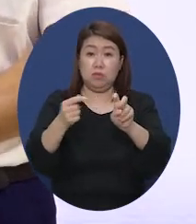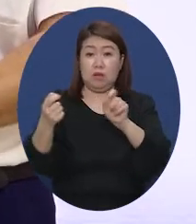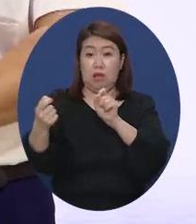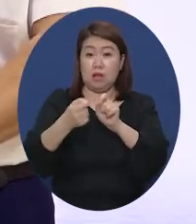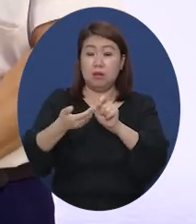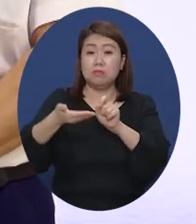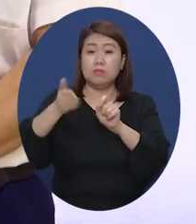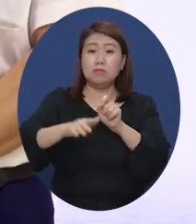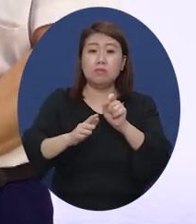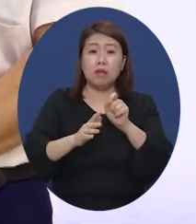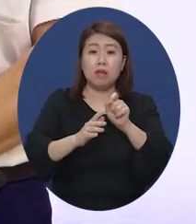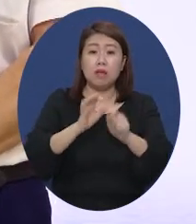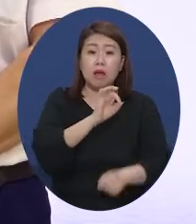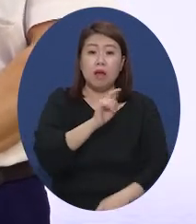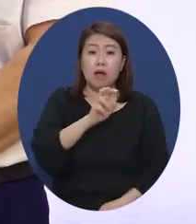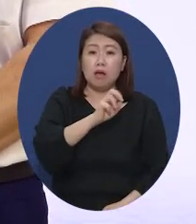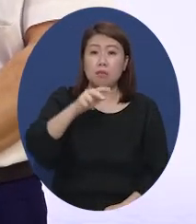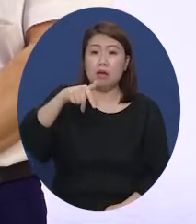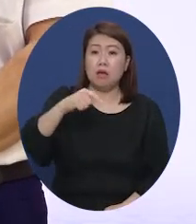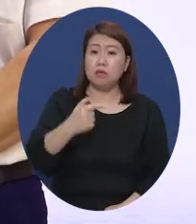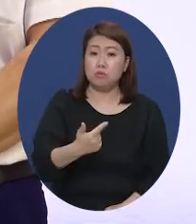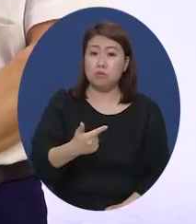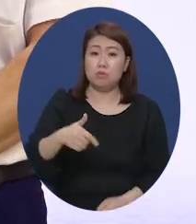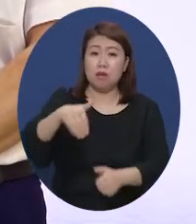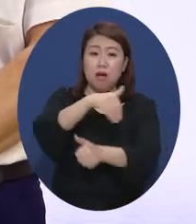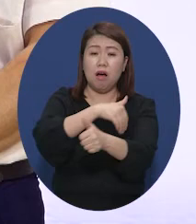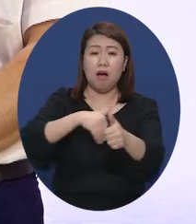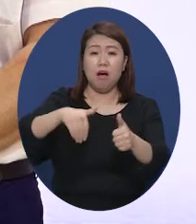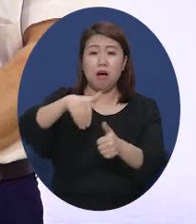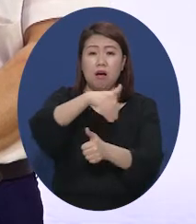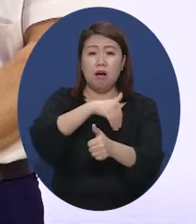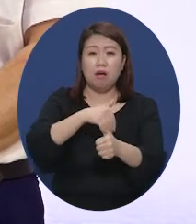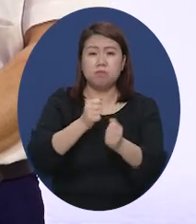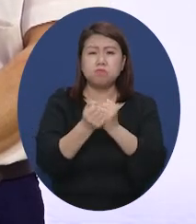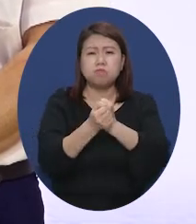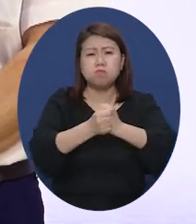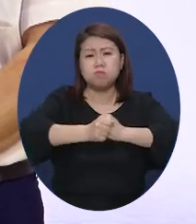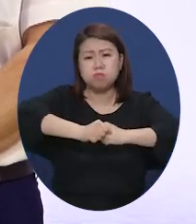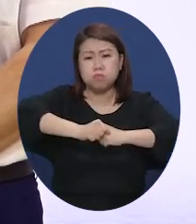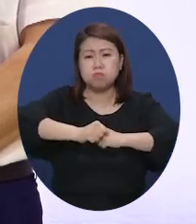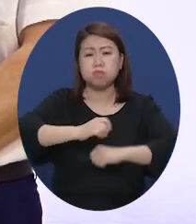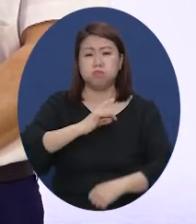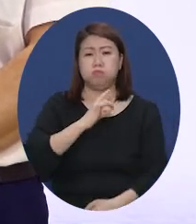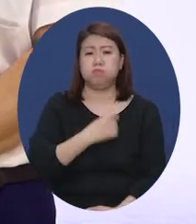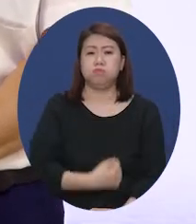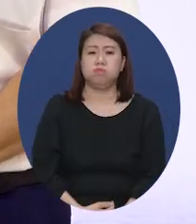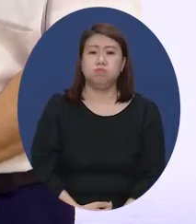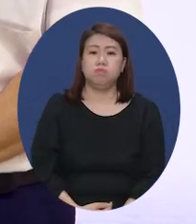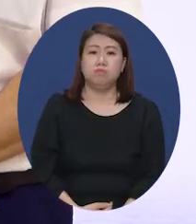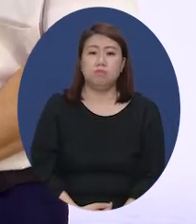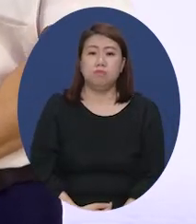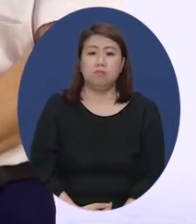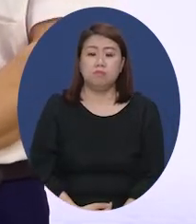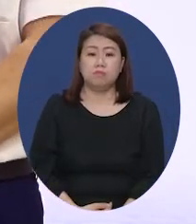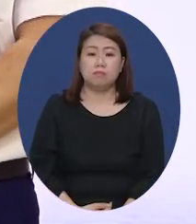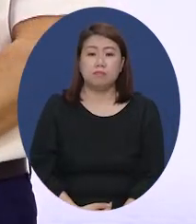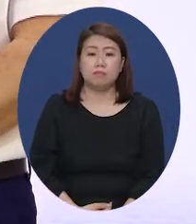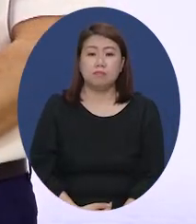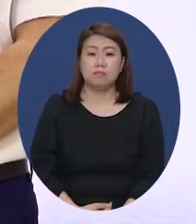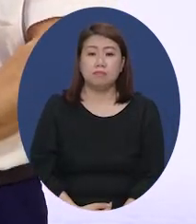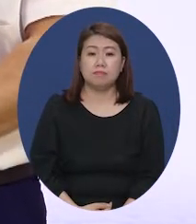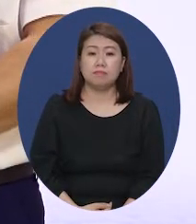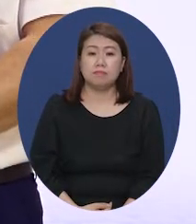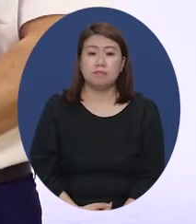거리지만 아마존의 20km는 그걸 한번 둘러보려면 몇 날 며칠이 걸릴 수가 있습니다. 몇 날 며칠이. 그죠? 그